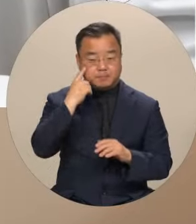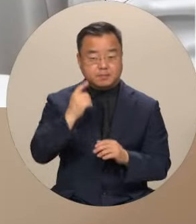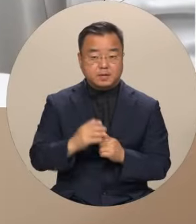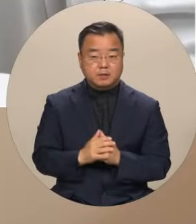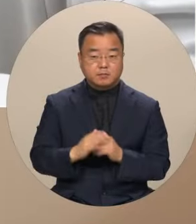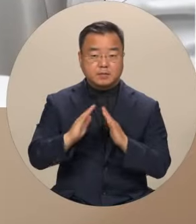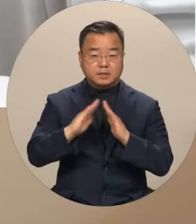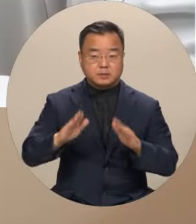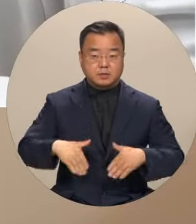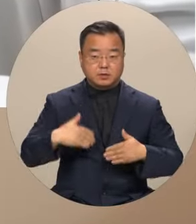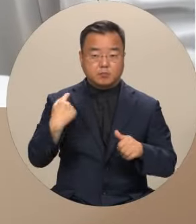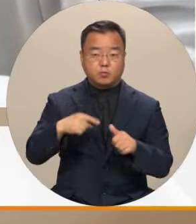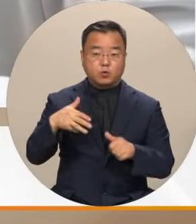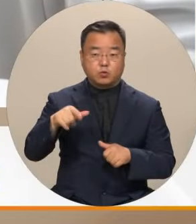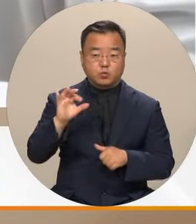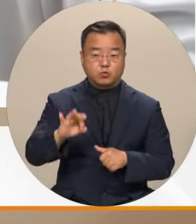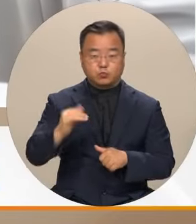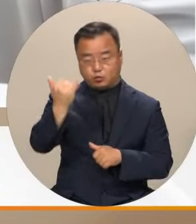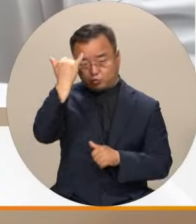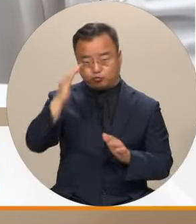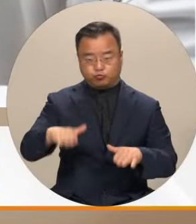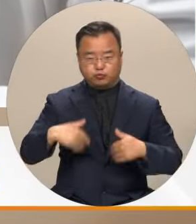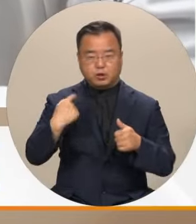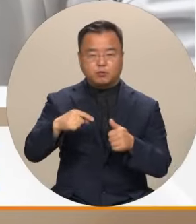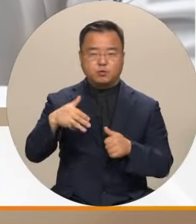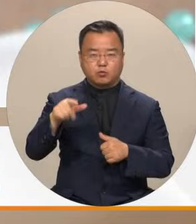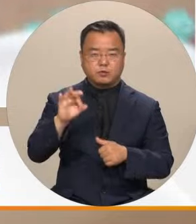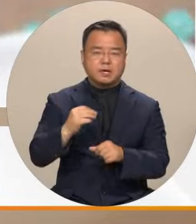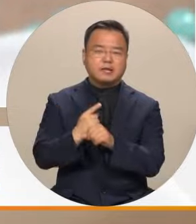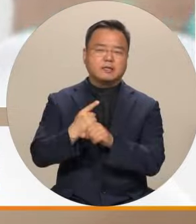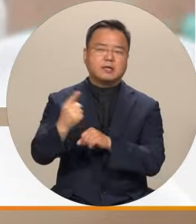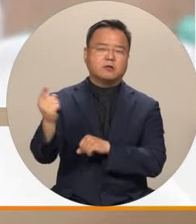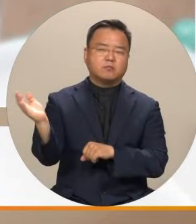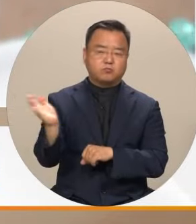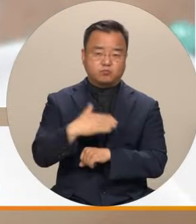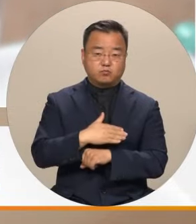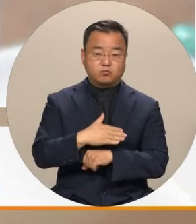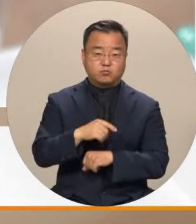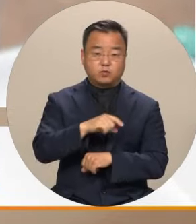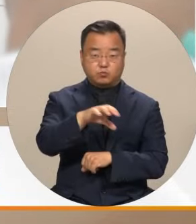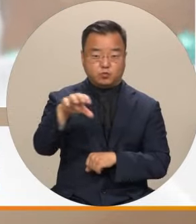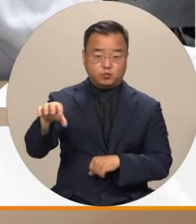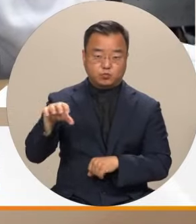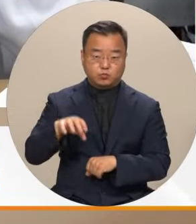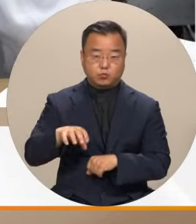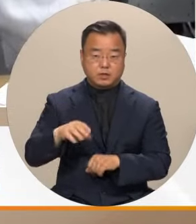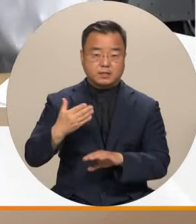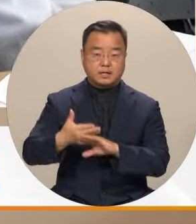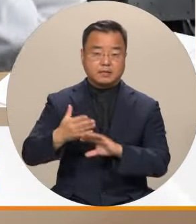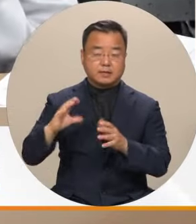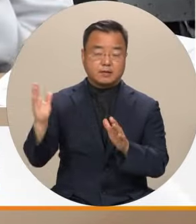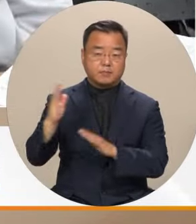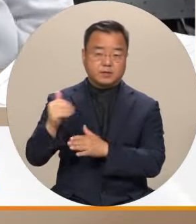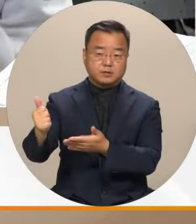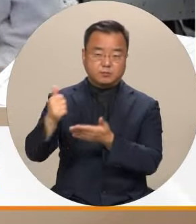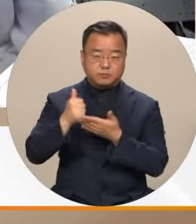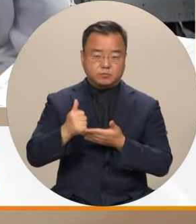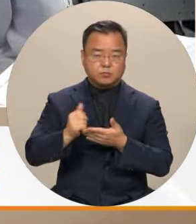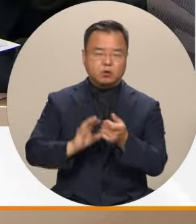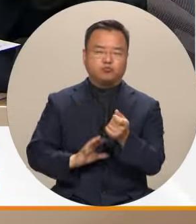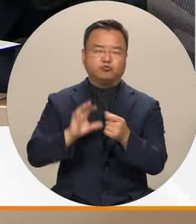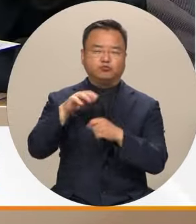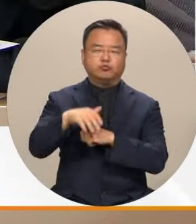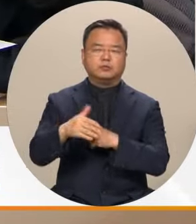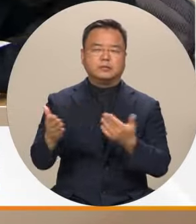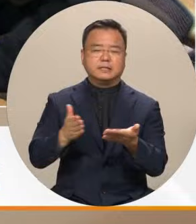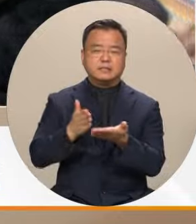또 전남 교육청과 충남 교육청도 당장 내년부터 직업 개구의 외국인 유학생 을 유치하고 아예 국제 직업 개고 학교를